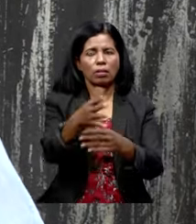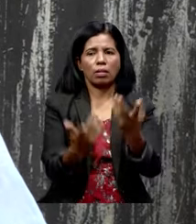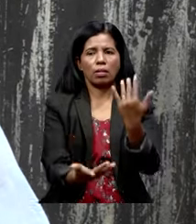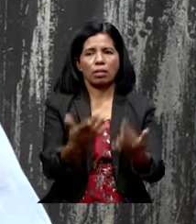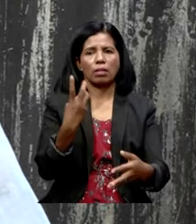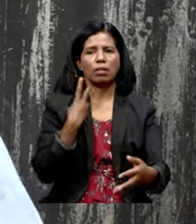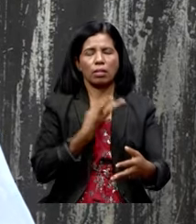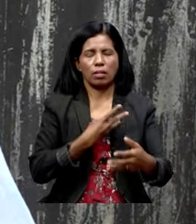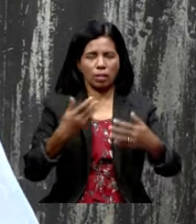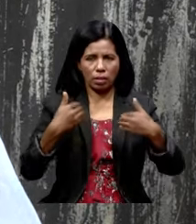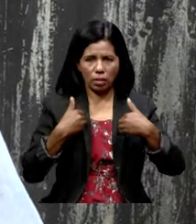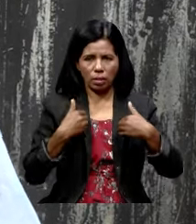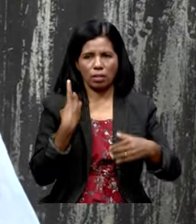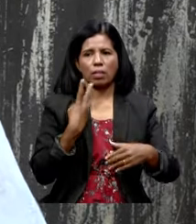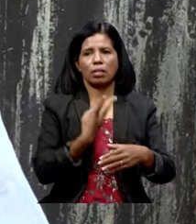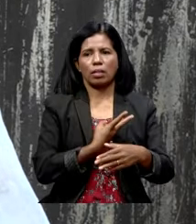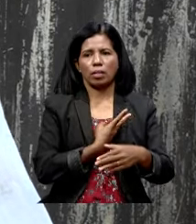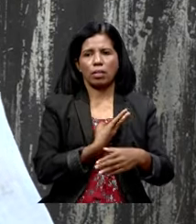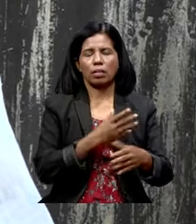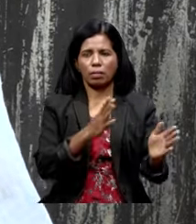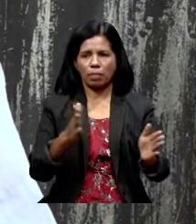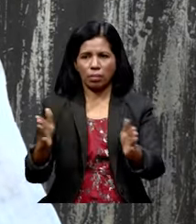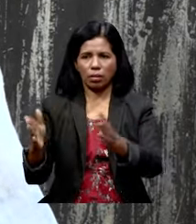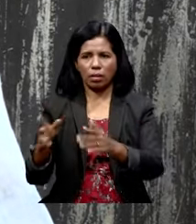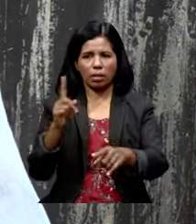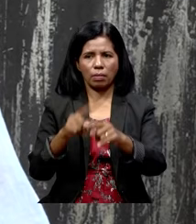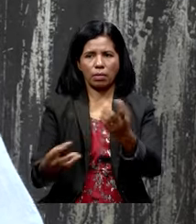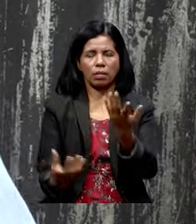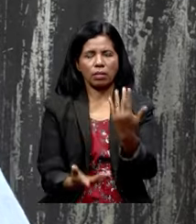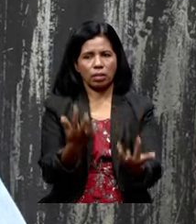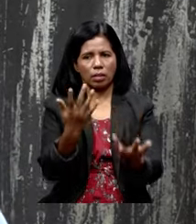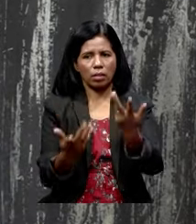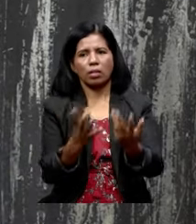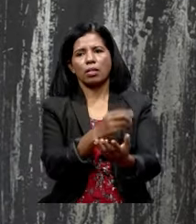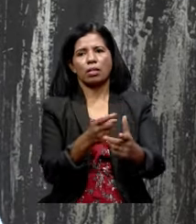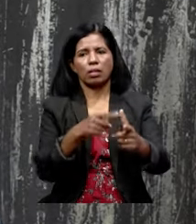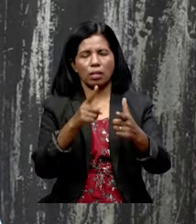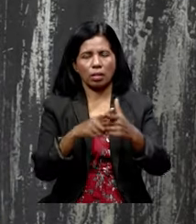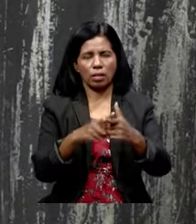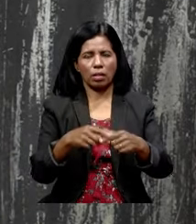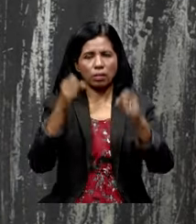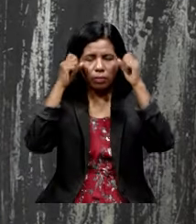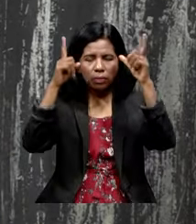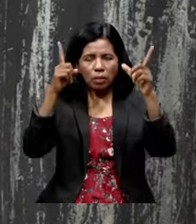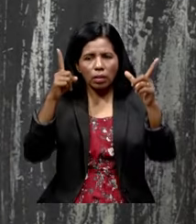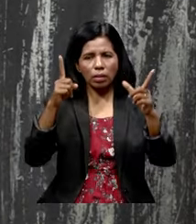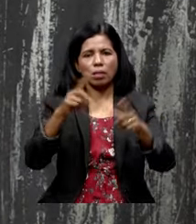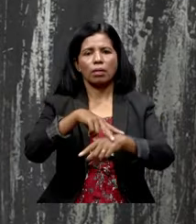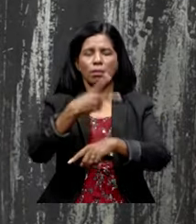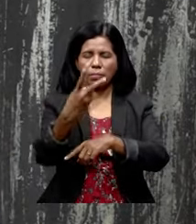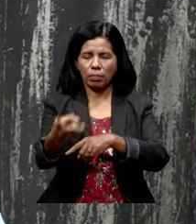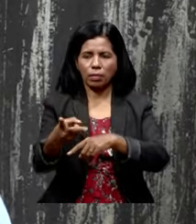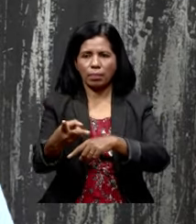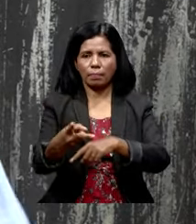tu itiannya mak kita perparahlah ni lah bela tawahai. Ni tawahai buat sederpinte saya ni bela